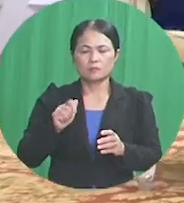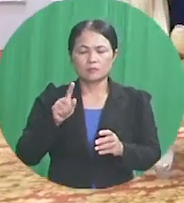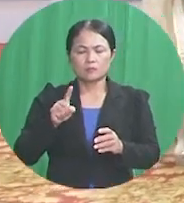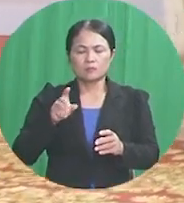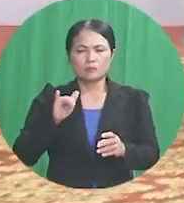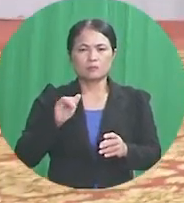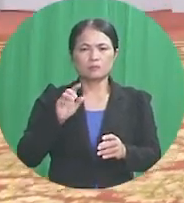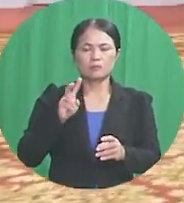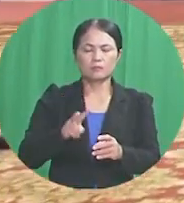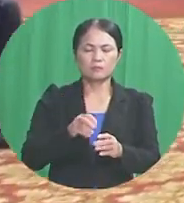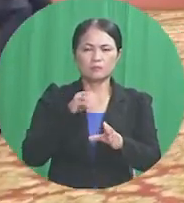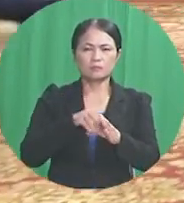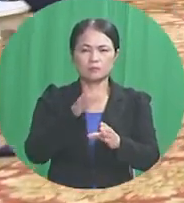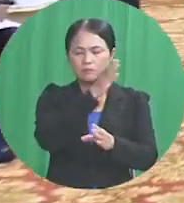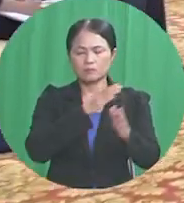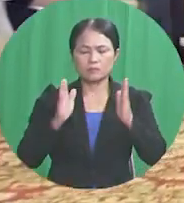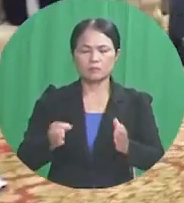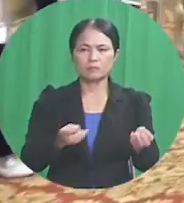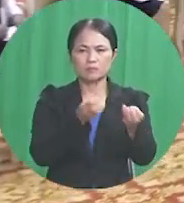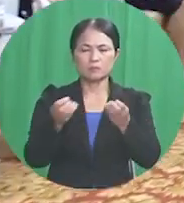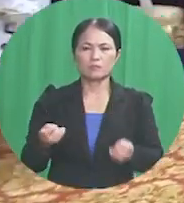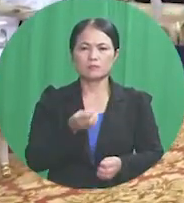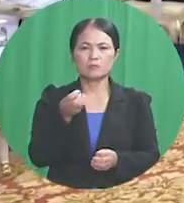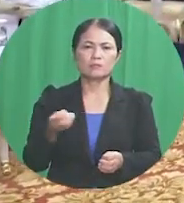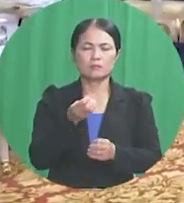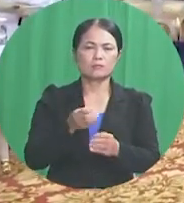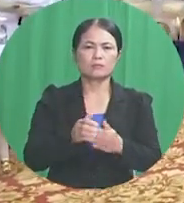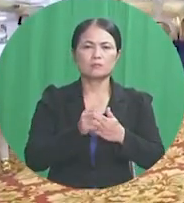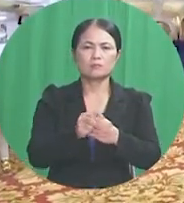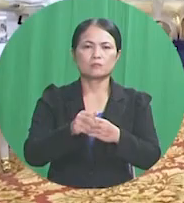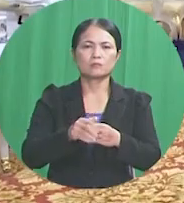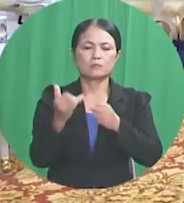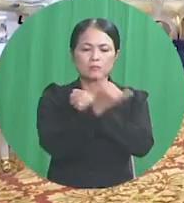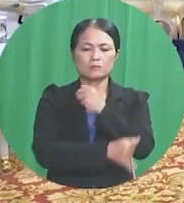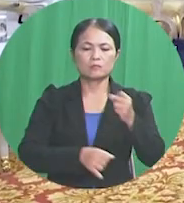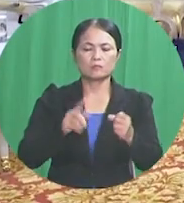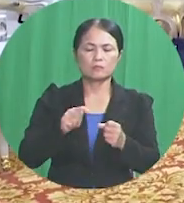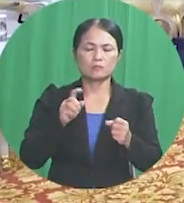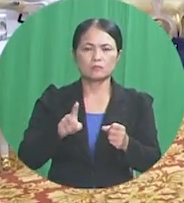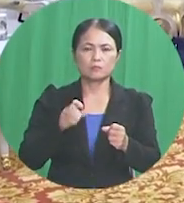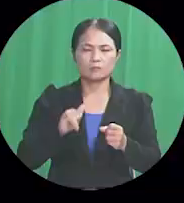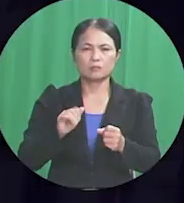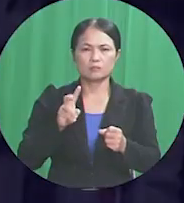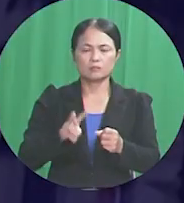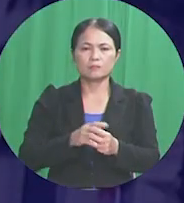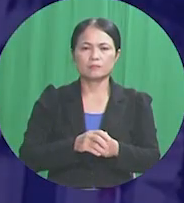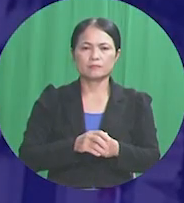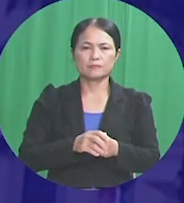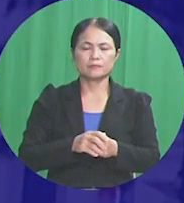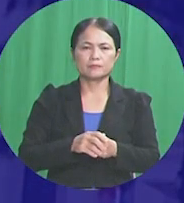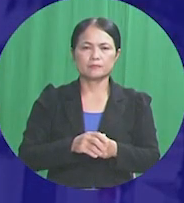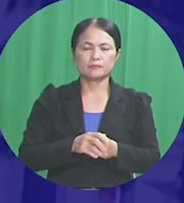การวินิยกเลือกกาซิพอลสไลอองกอสำหรับการน้อมจันเตยประเทศมาดิวโดยพิจารณ